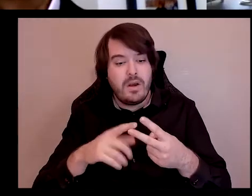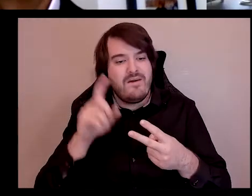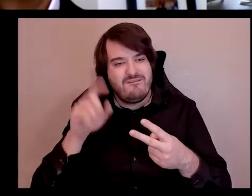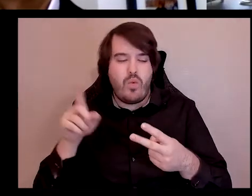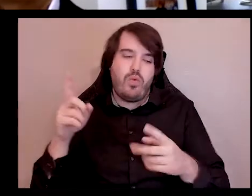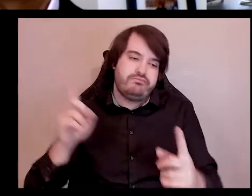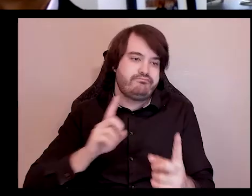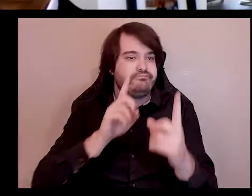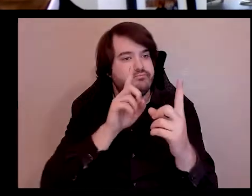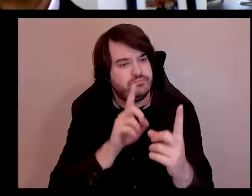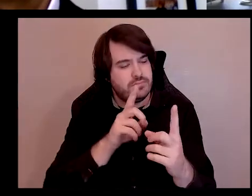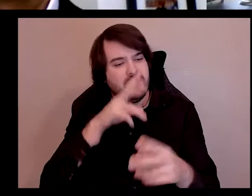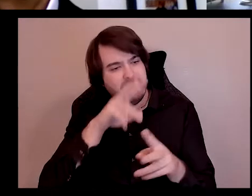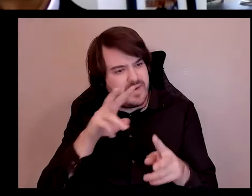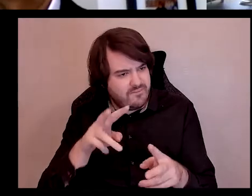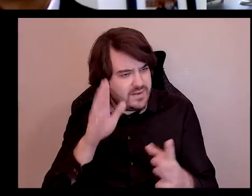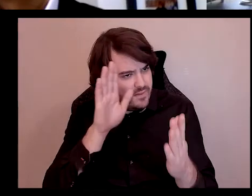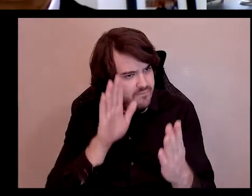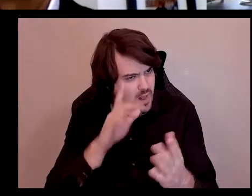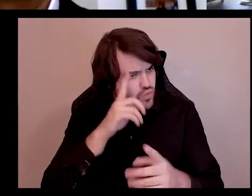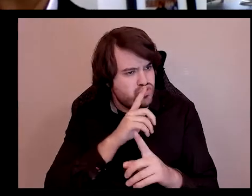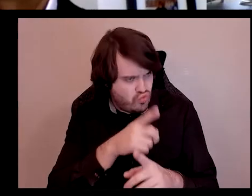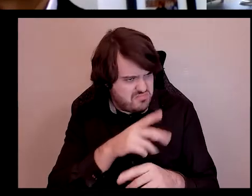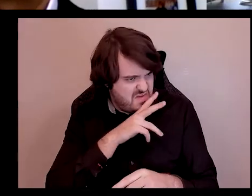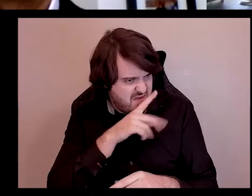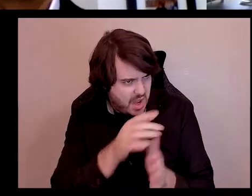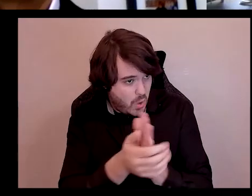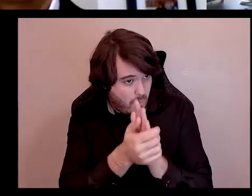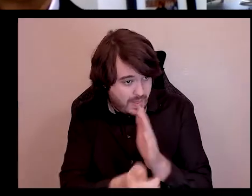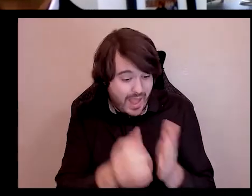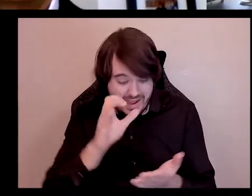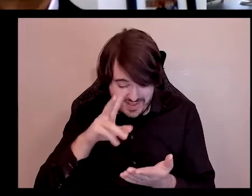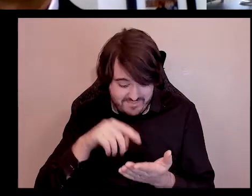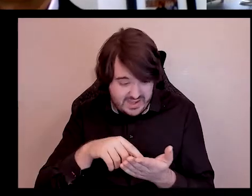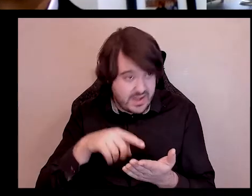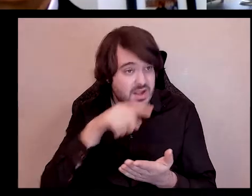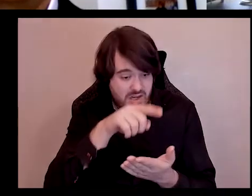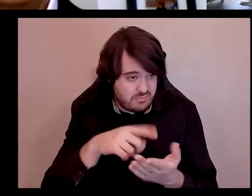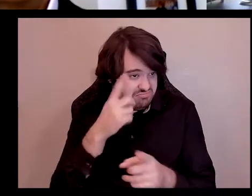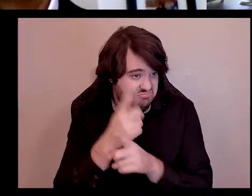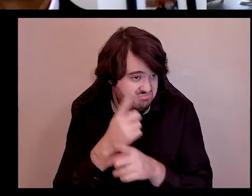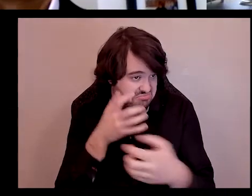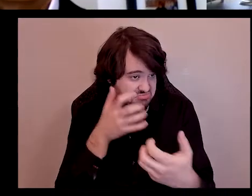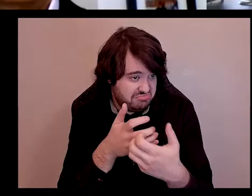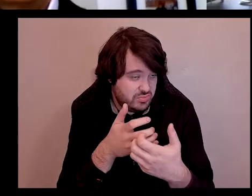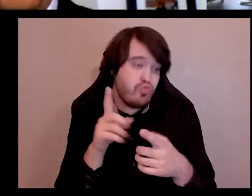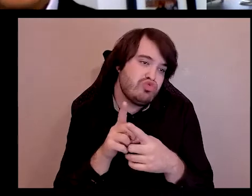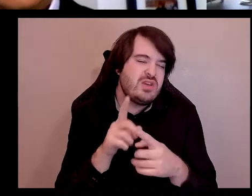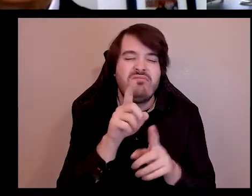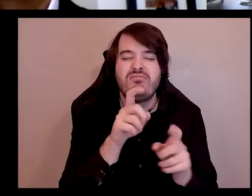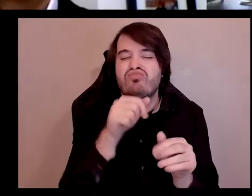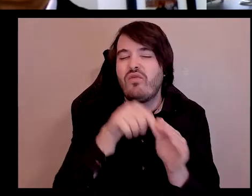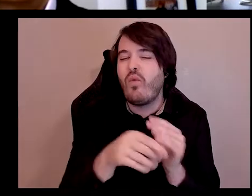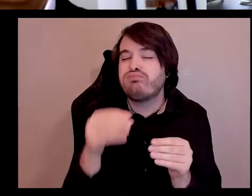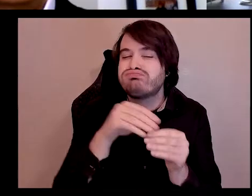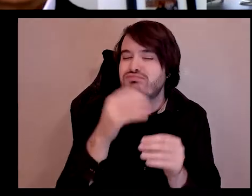Une fois cette étape franchie, on doit valider cette information-là auprès des candidats et candidates pour s'assurer que ce qu'on voit